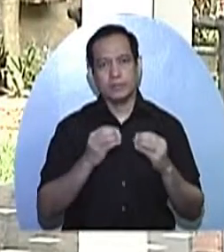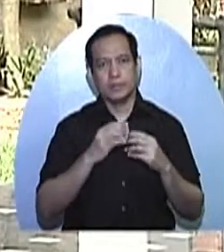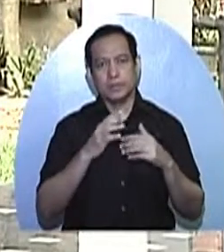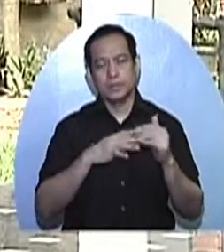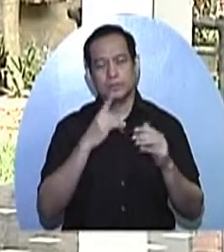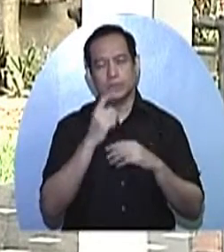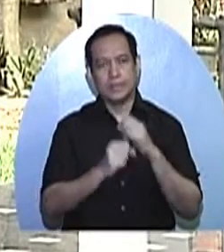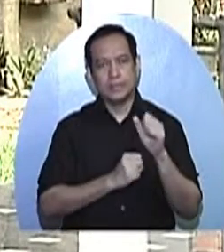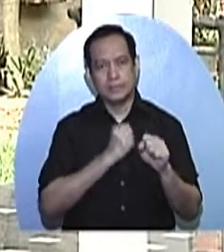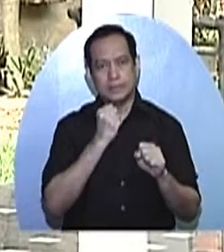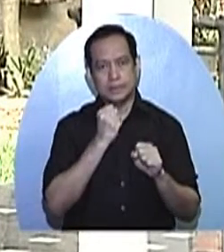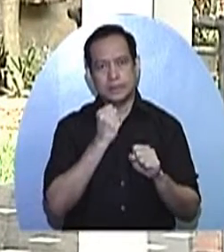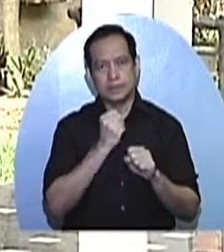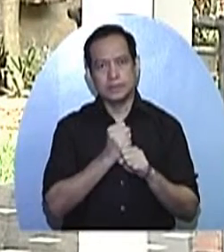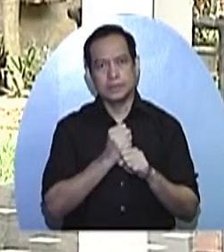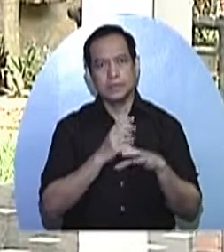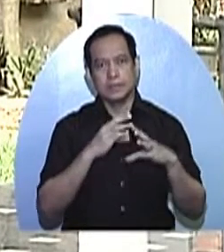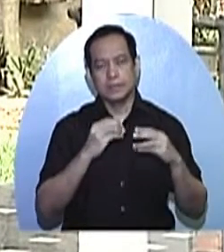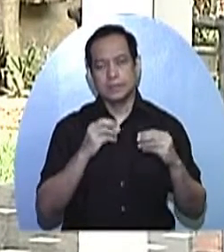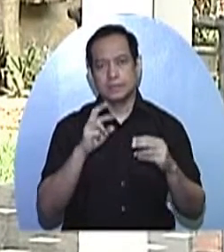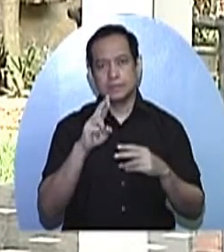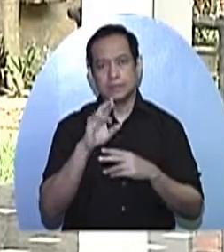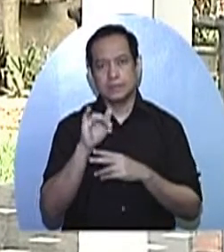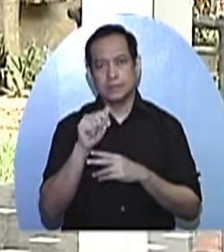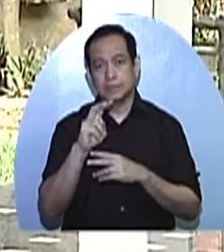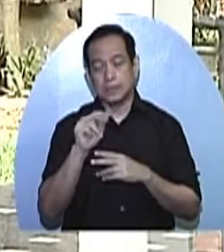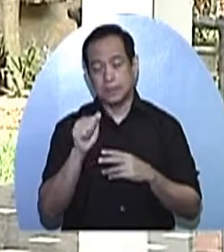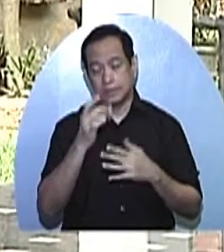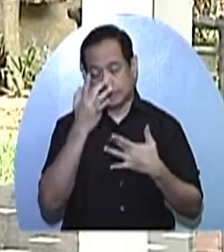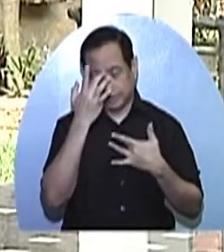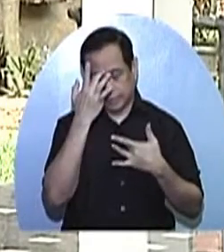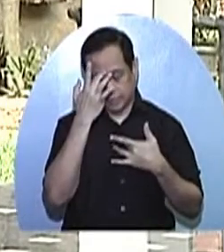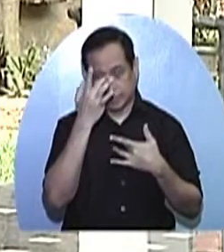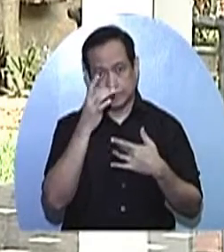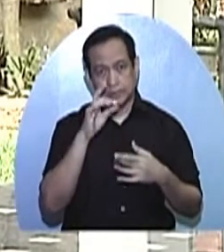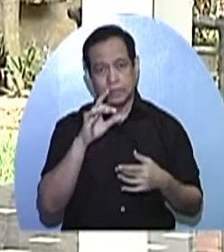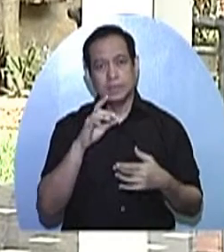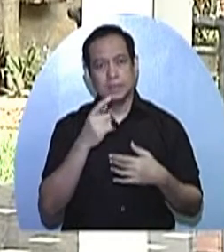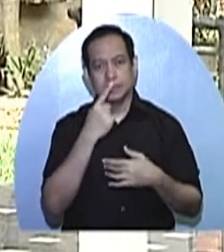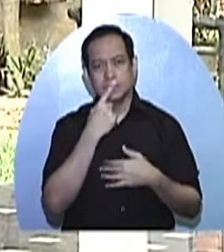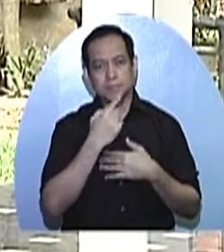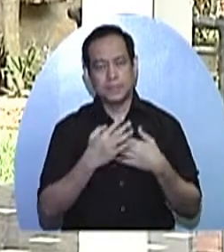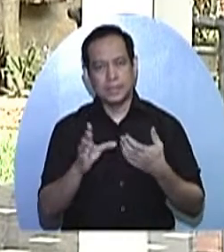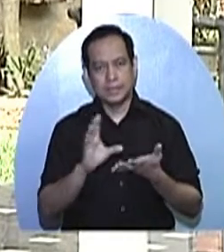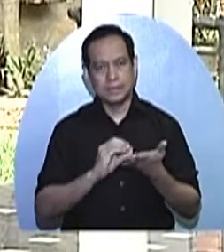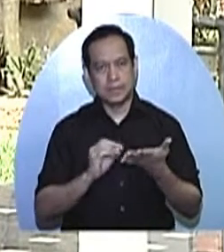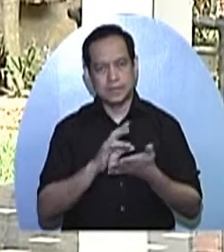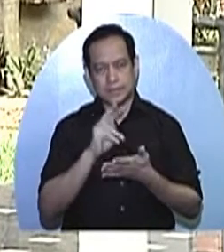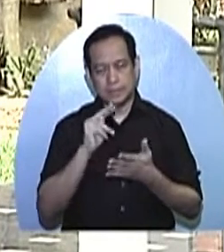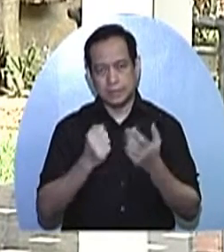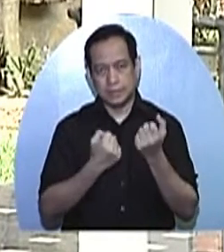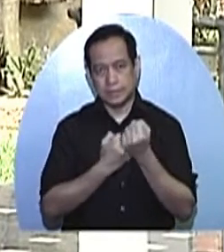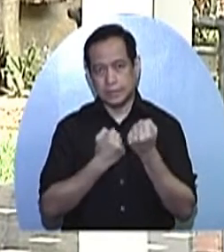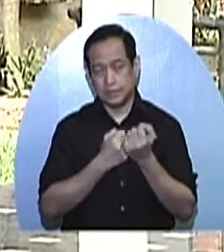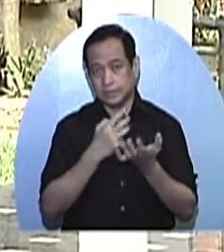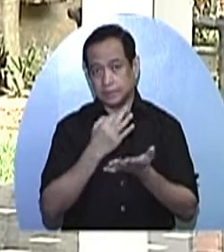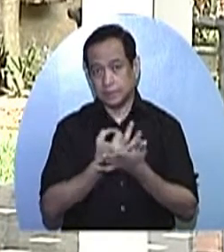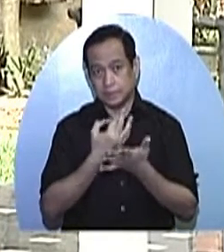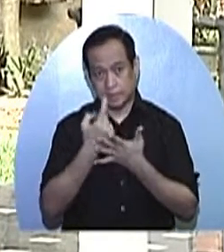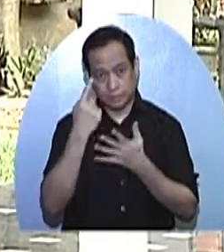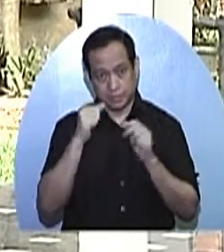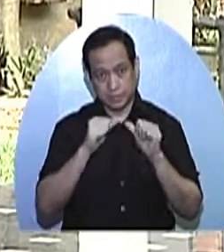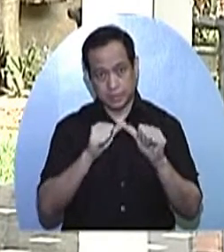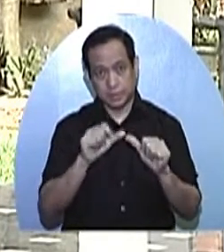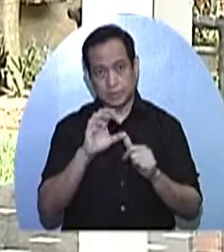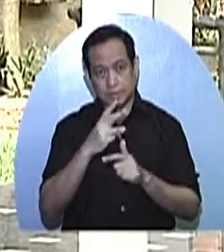Isang taon nang nagpapagamot si Ryan sa kanyang sakit na leukemia. Kailangan nila ng pondo para sa tuloy-tuloy niyang chemotherapy treatment,